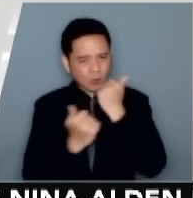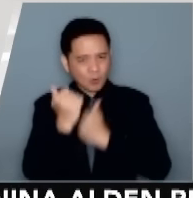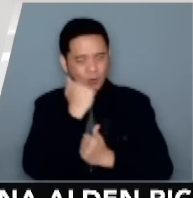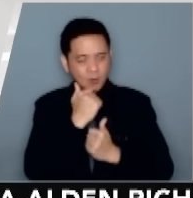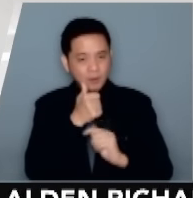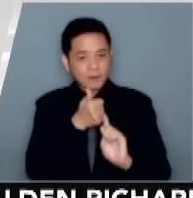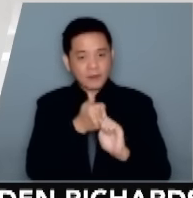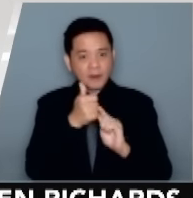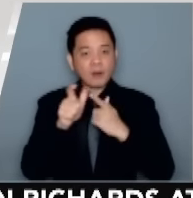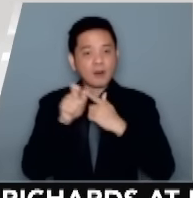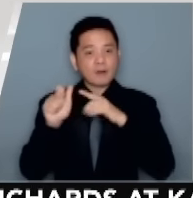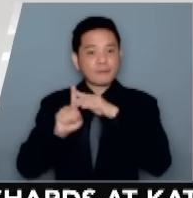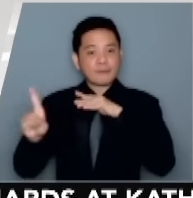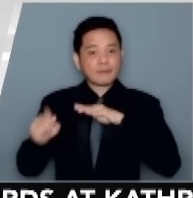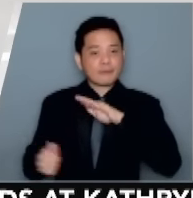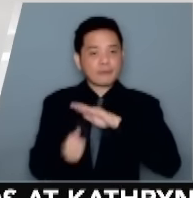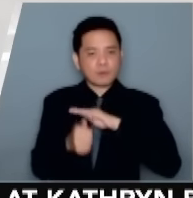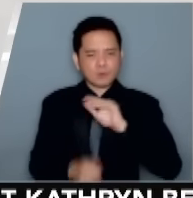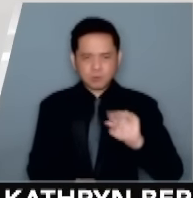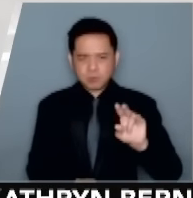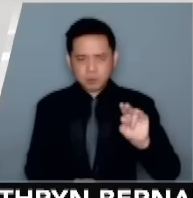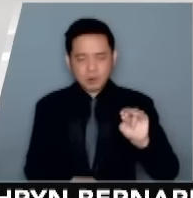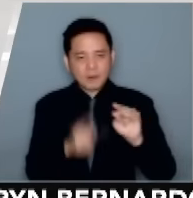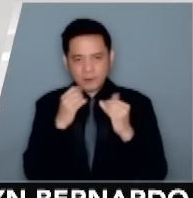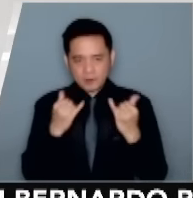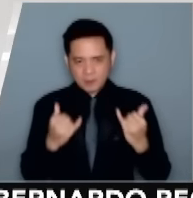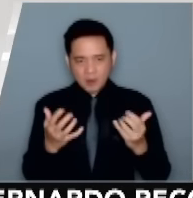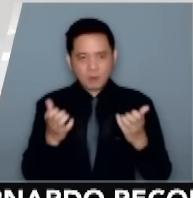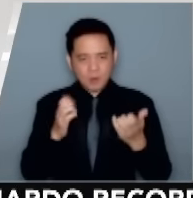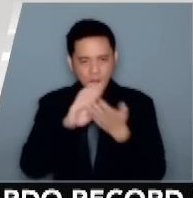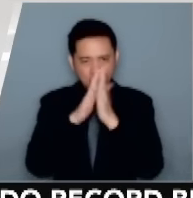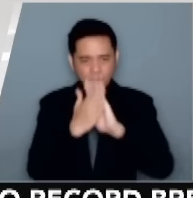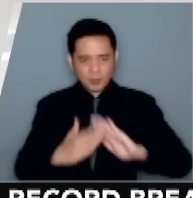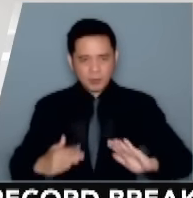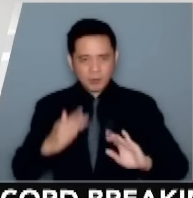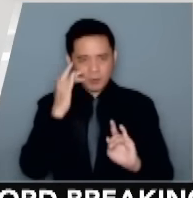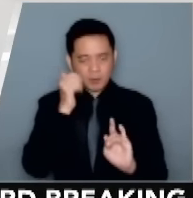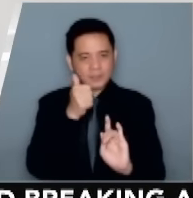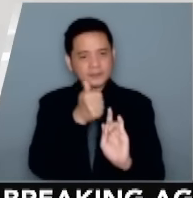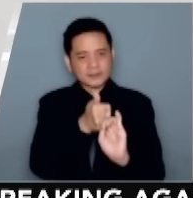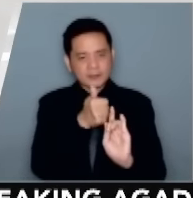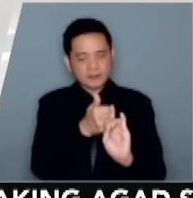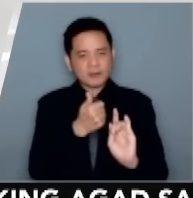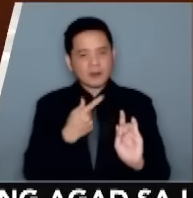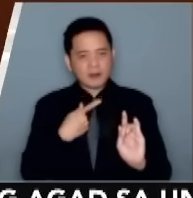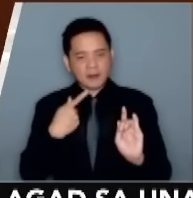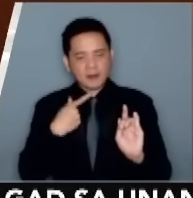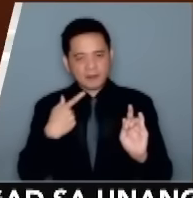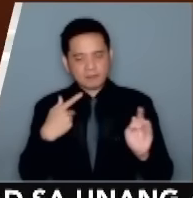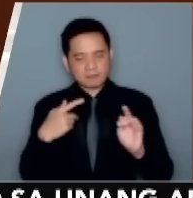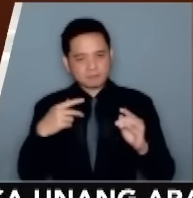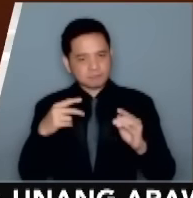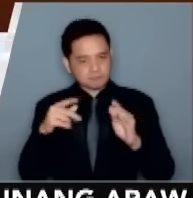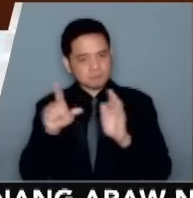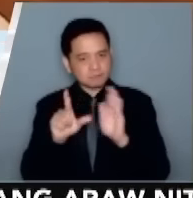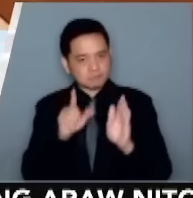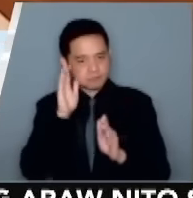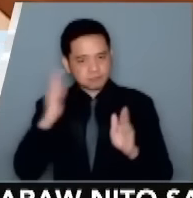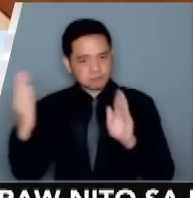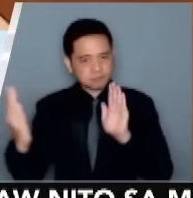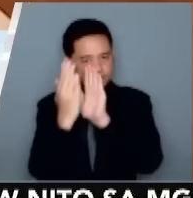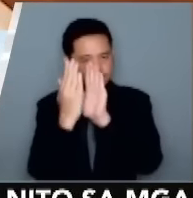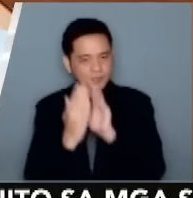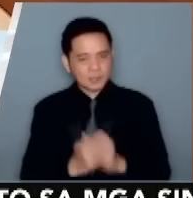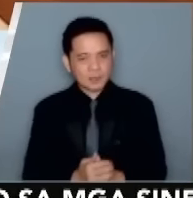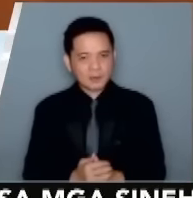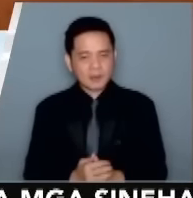ni Chan, pinili niyang manahimik pansamantala dahil lumalaban siya ng legal. Noong nakarang Biyernes, ang pangalawang beses na pagkakain sana ng